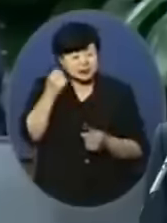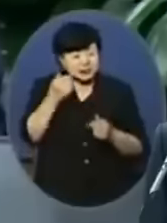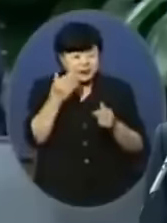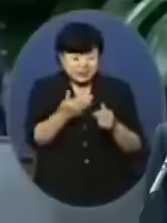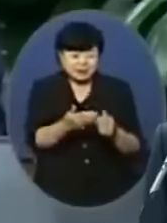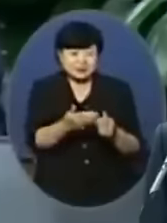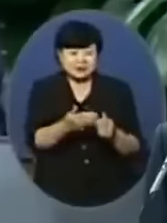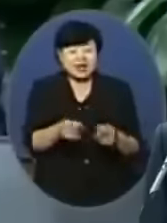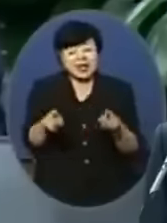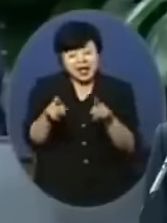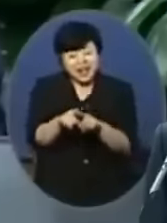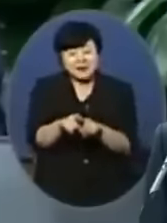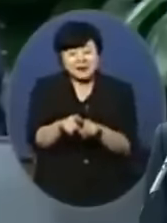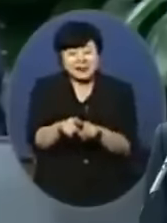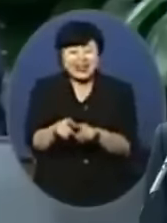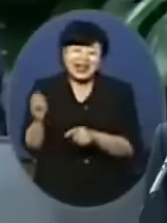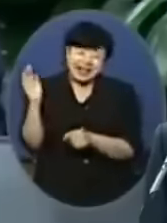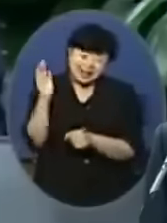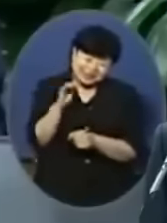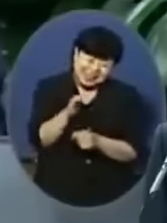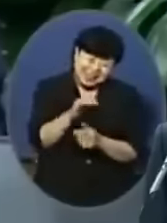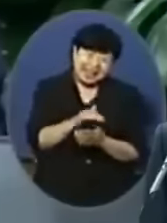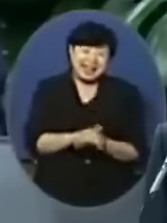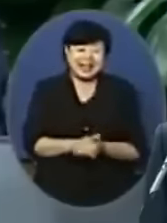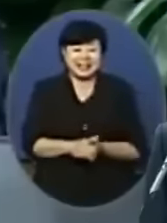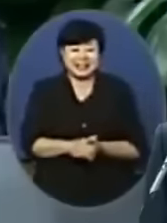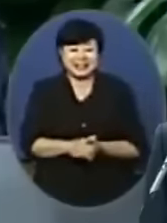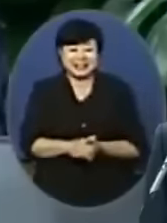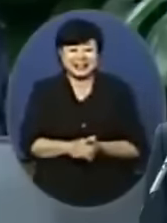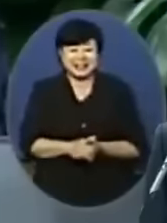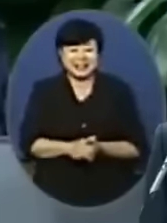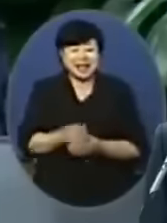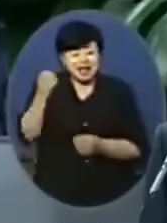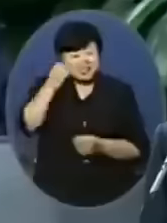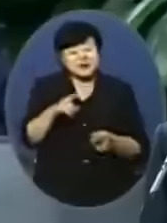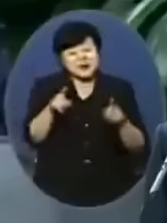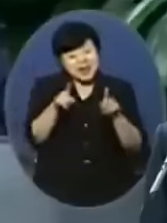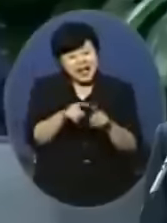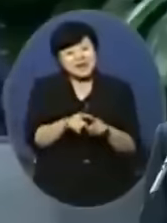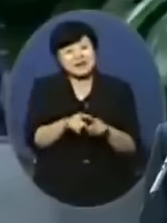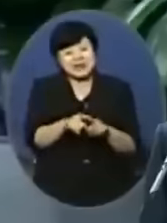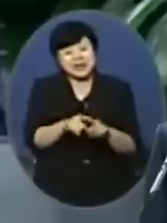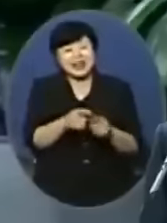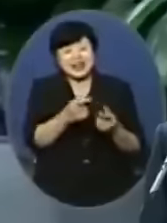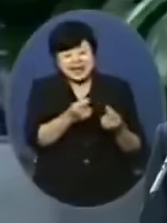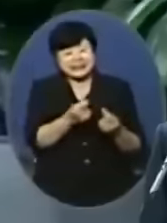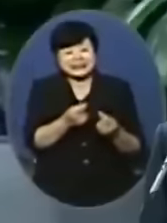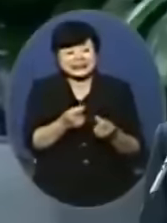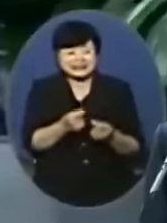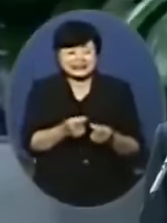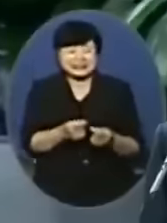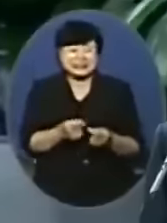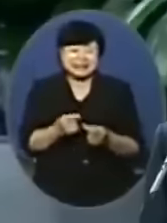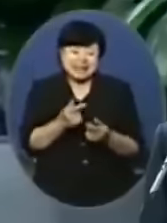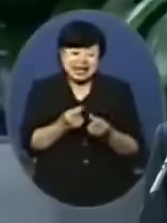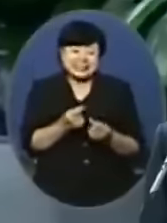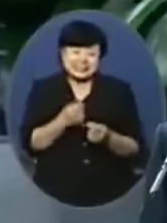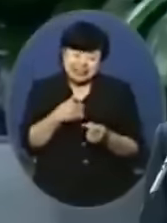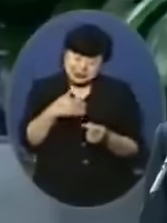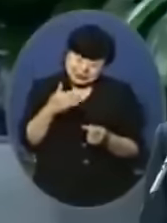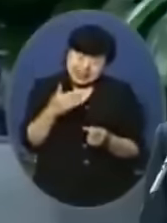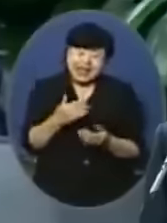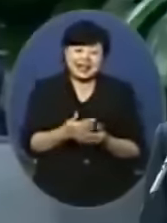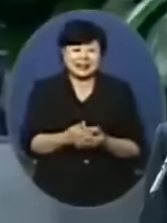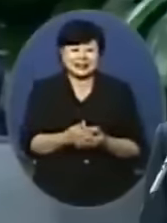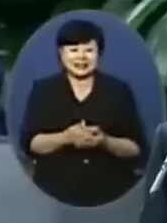성령님 함께 갑시다. The Holy Spirit, let's go. Let's go. 함께